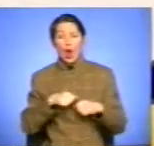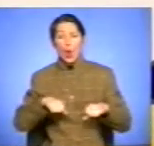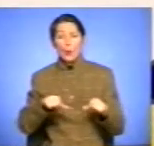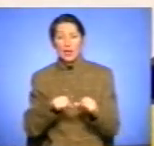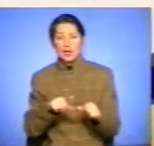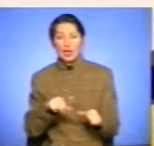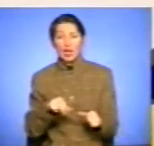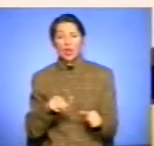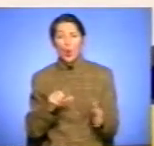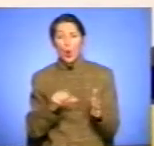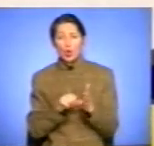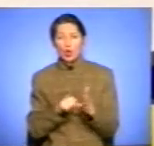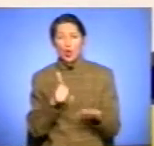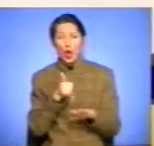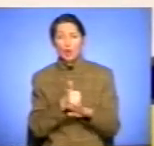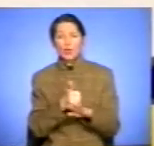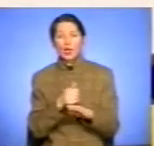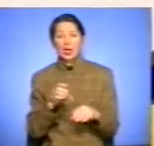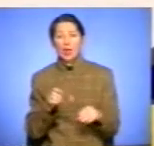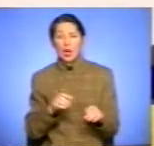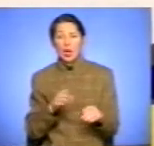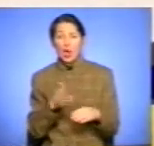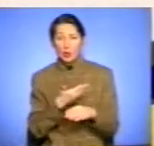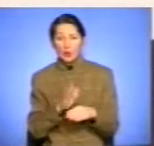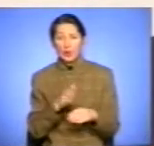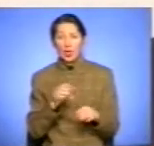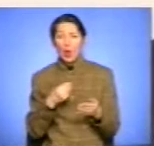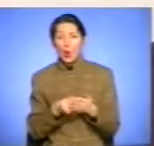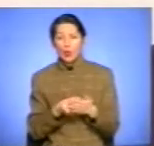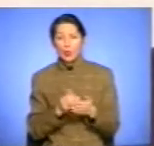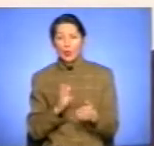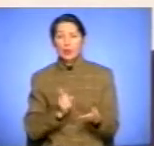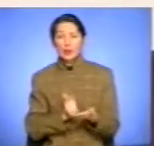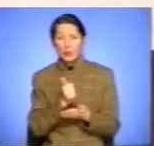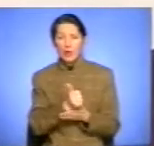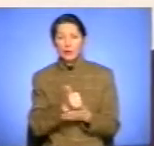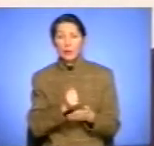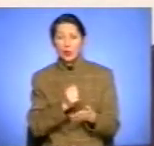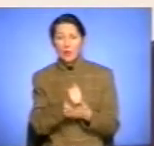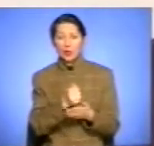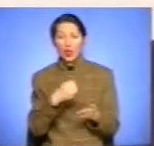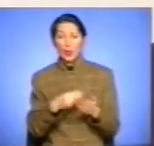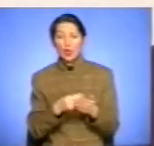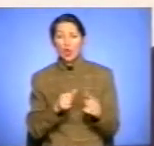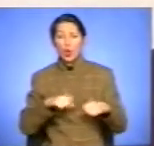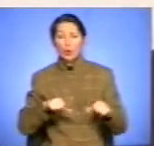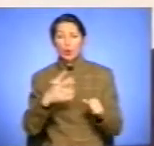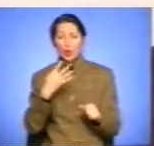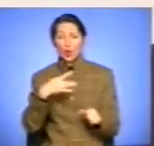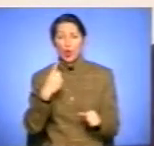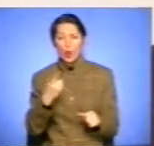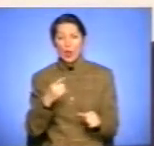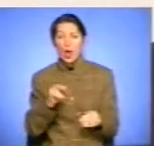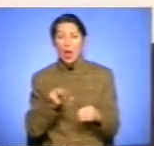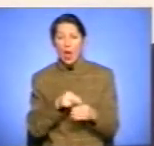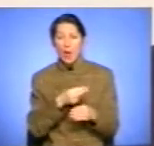участю головних розпорядників коштів було направлено в бюджетну комісію 41 поправка і пропозиція